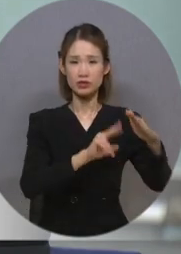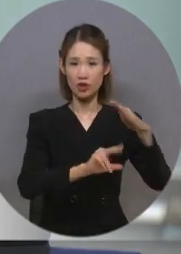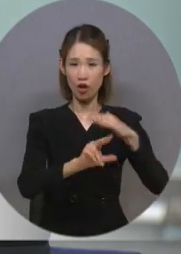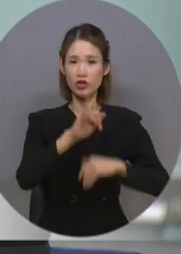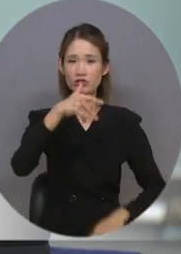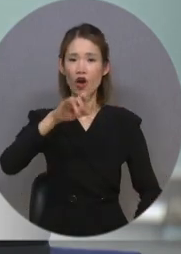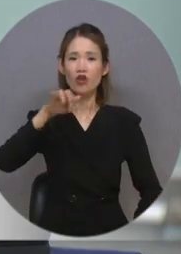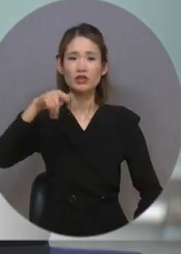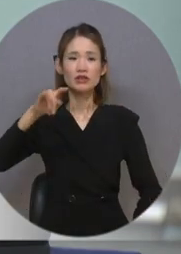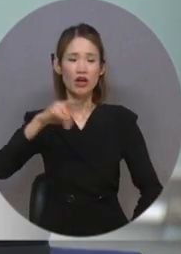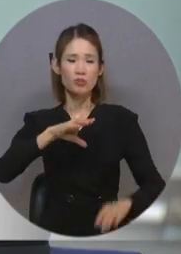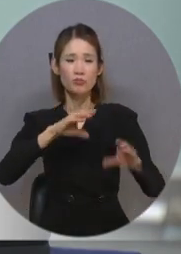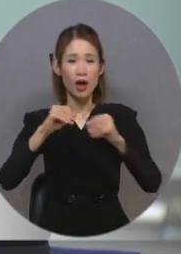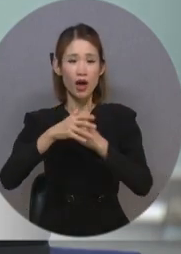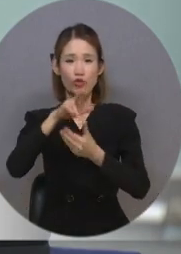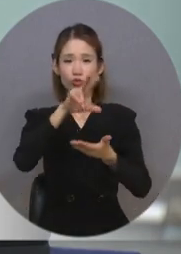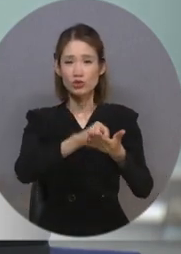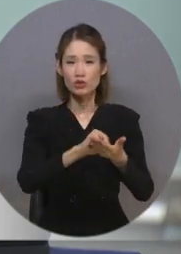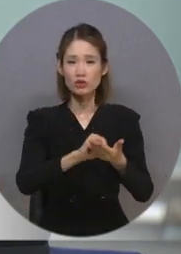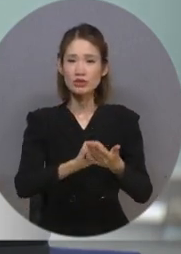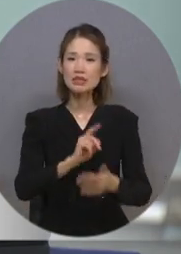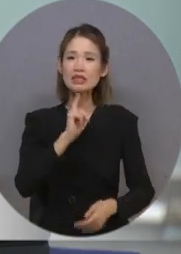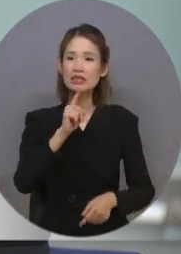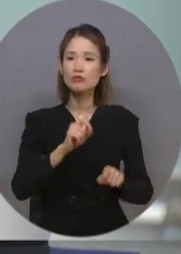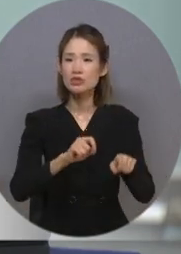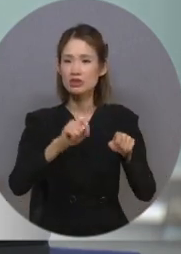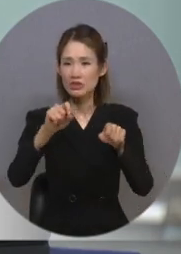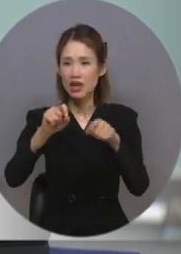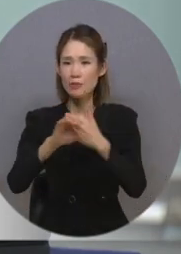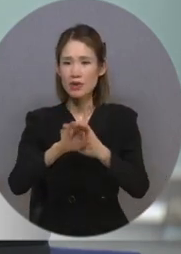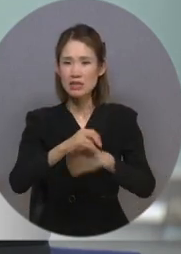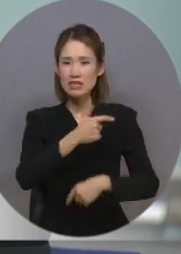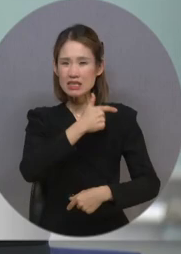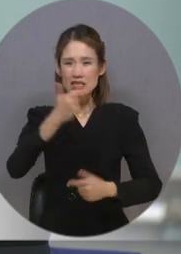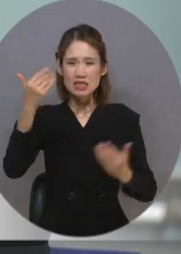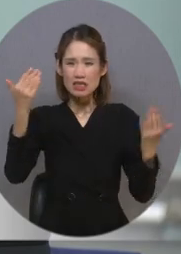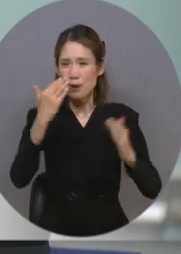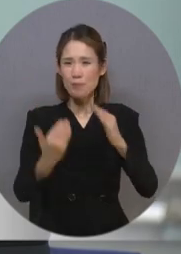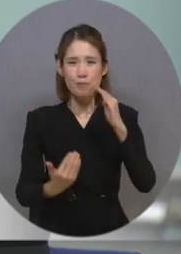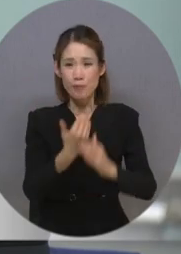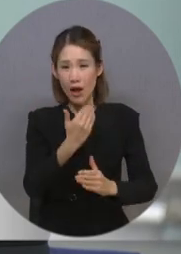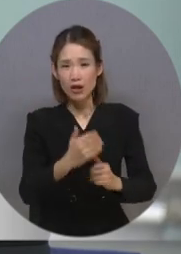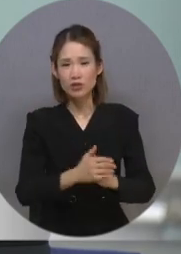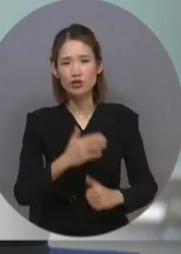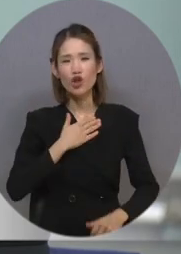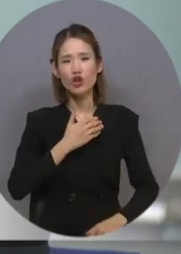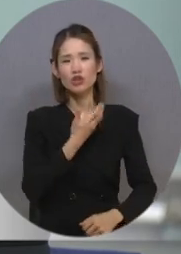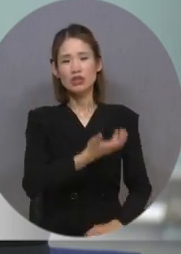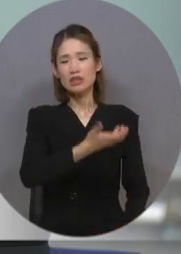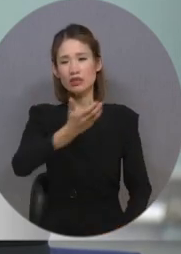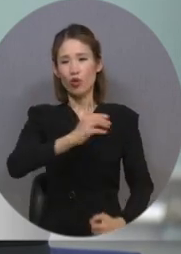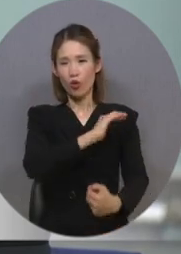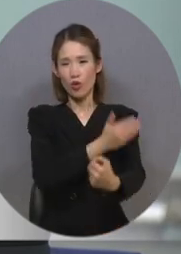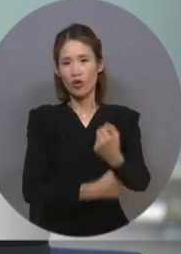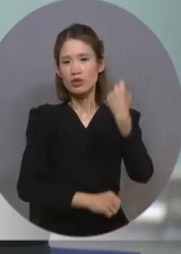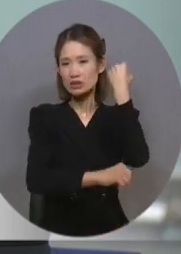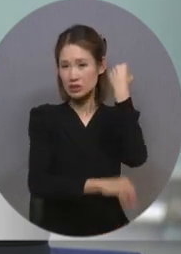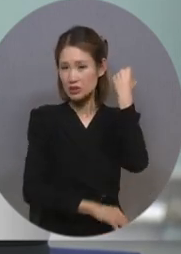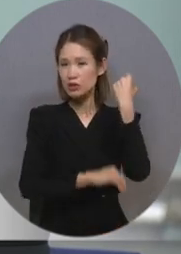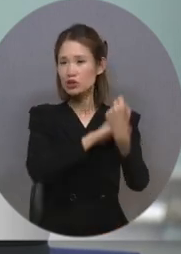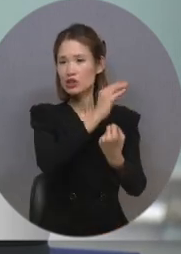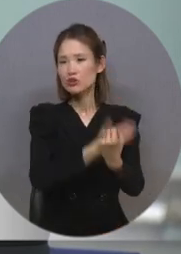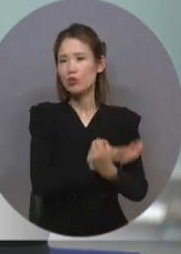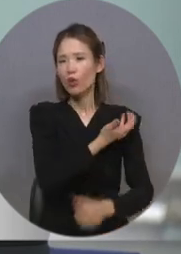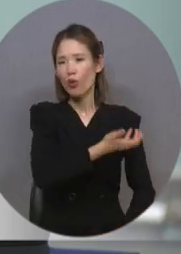지하철의 정시성 문제가 그래서 1분 늦으면 큰일 난다라고 했는데 저희는 이동권을 기본적인 이동의 권리를